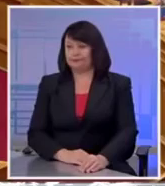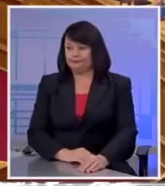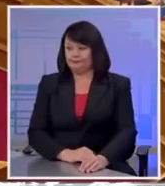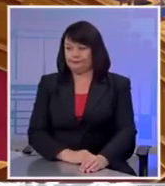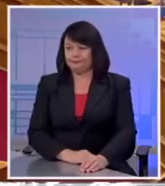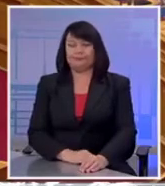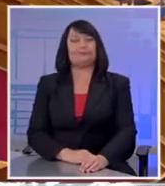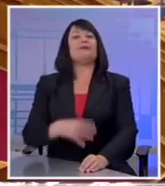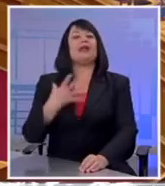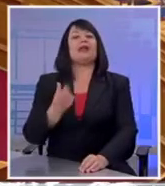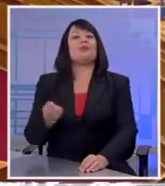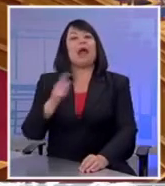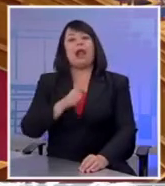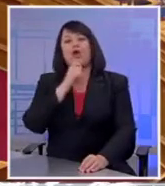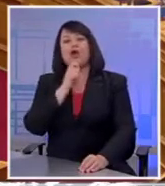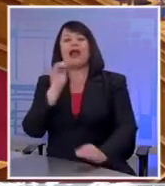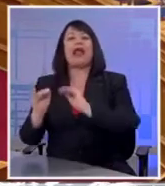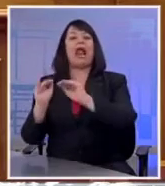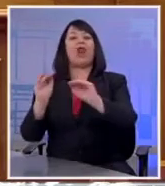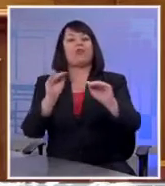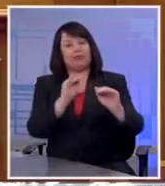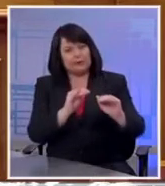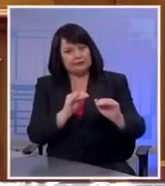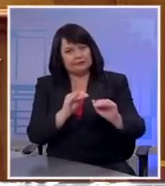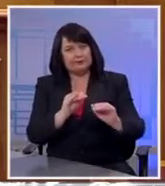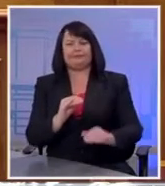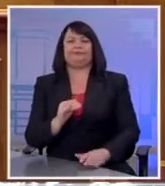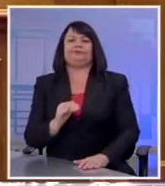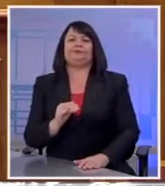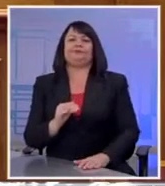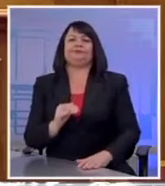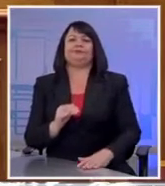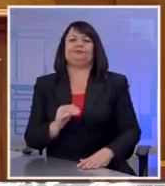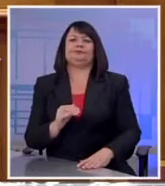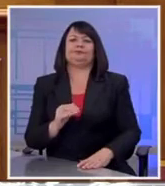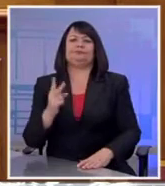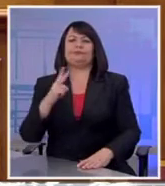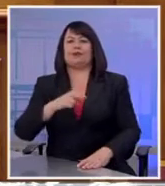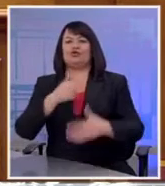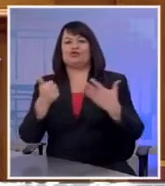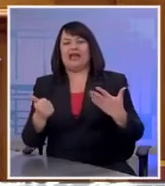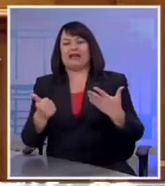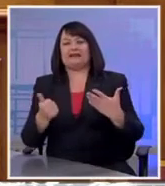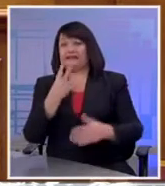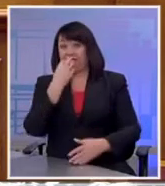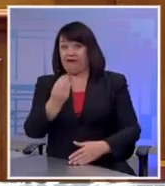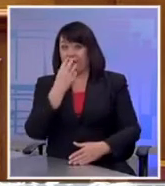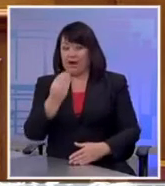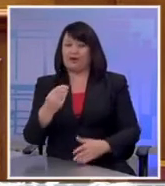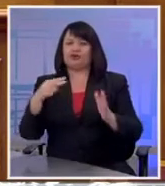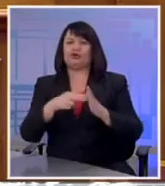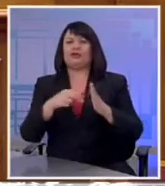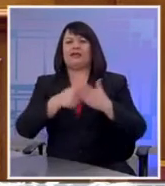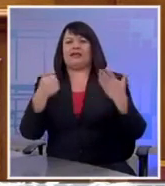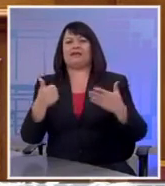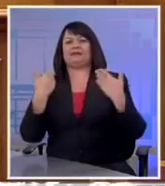Και έχουμε μία άλλη δημοσκόπηση. Έχουμε μία άλλη 26 Δευτέρου του 16, όταν είχε